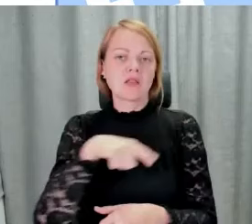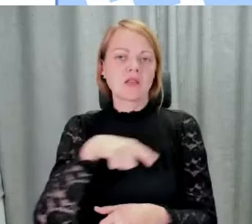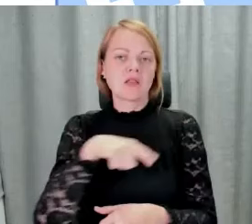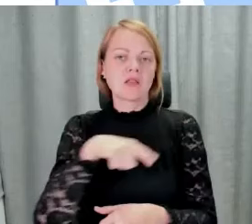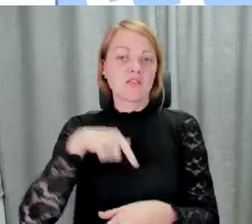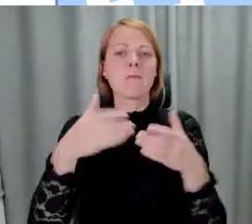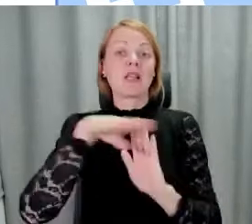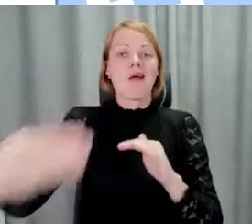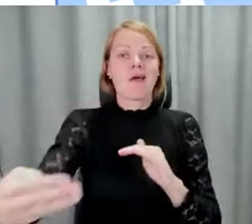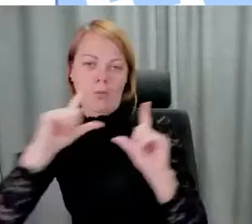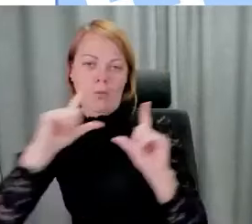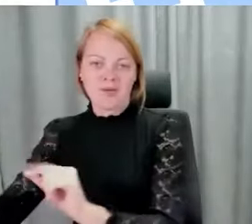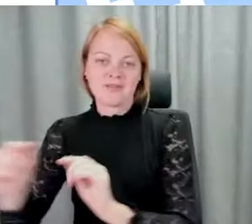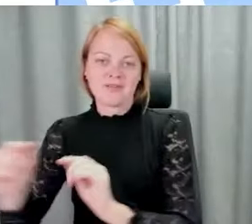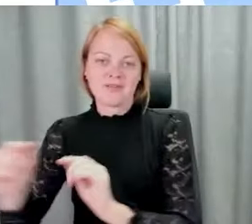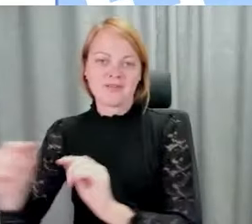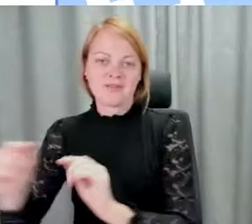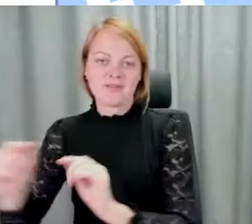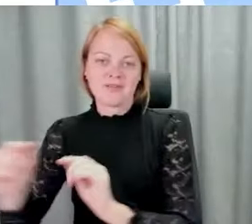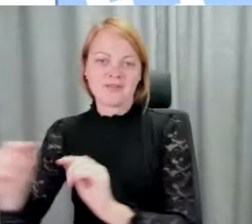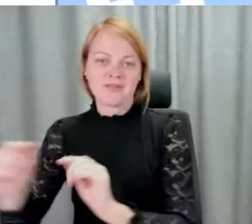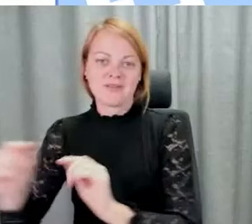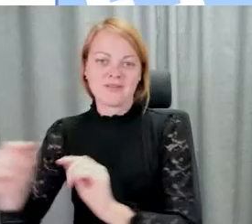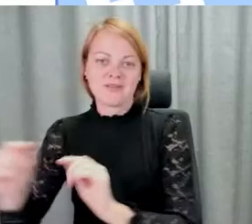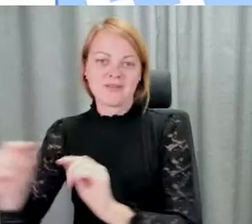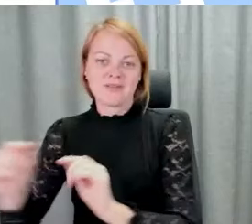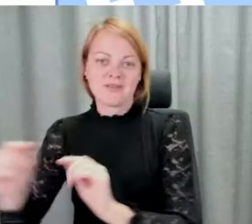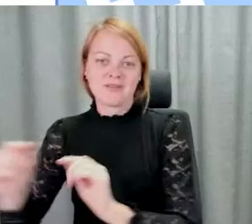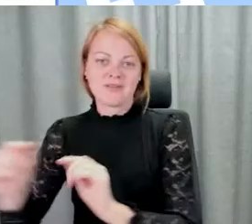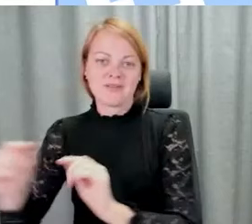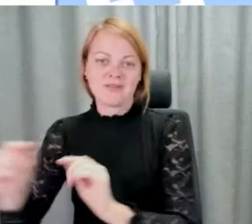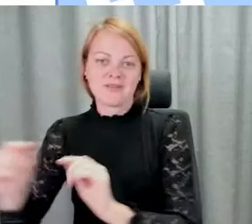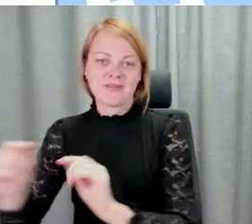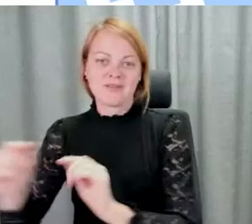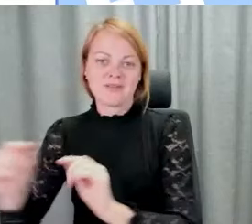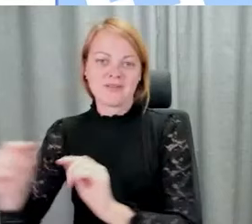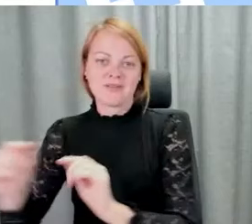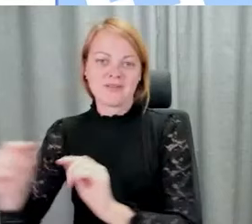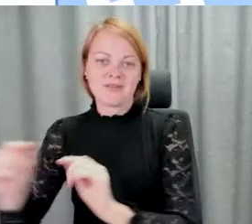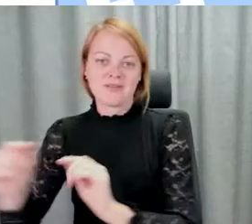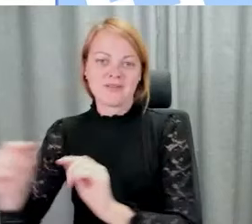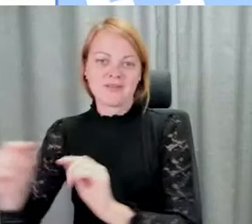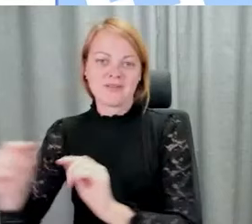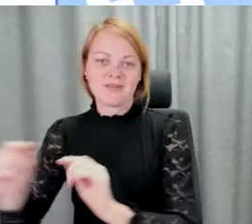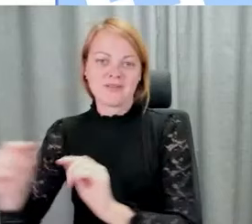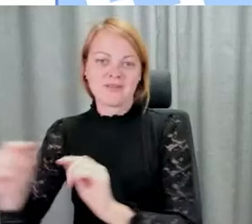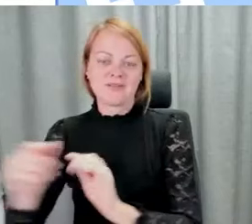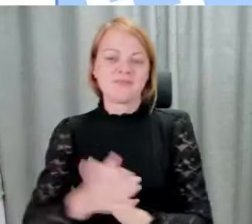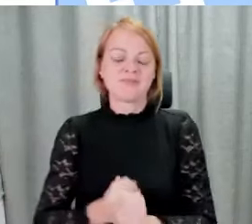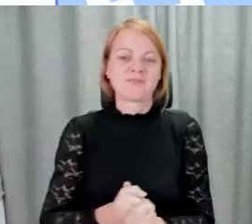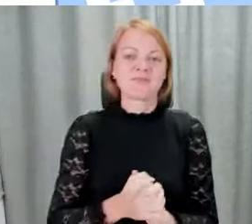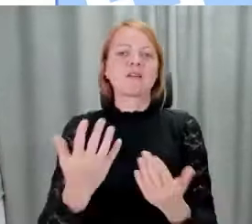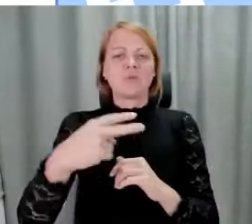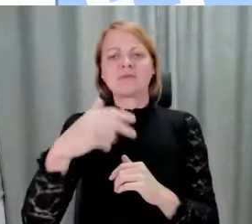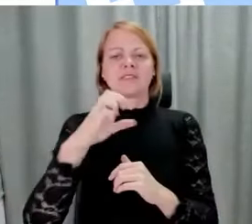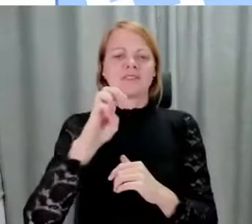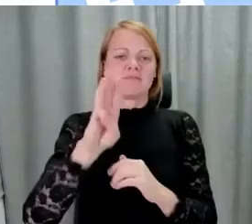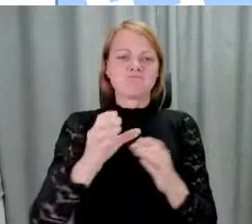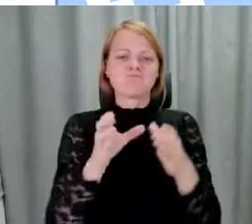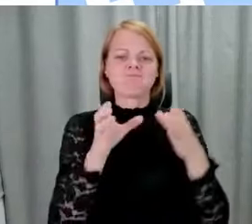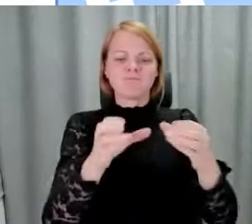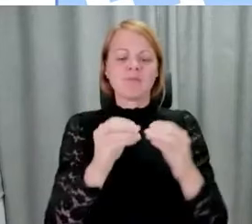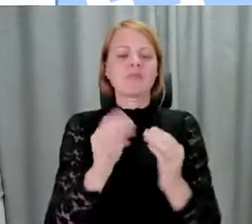vai mums ir 20 cm biezs dzelzbetons, 30 cm biezs dzelzbetons, tas jau ir pakārtots jautājums.